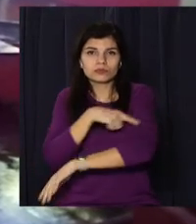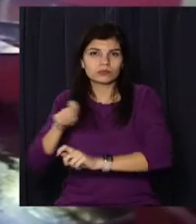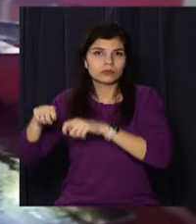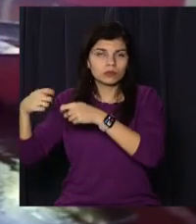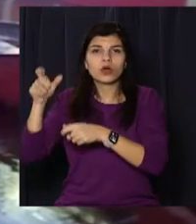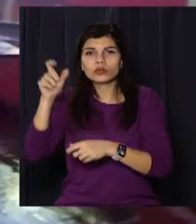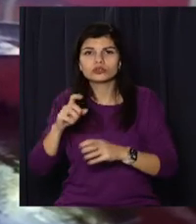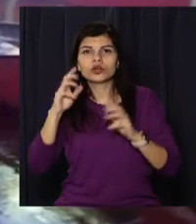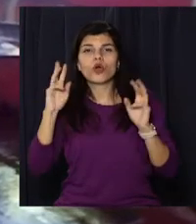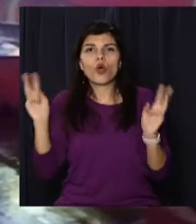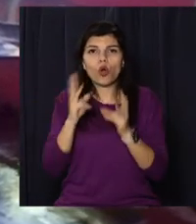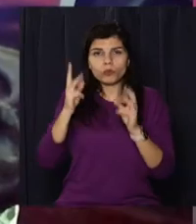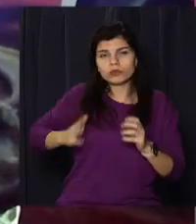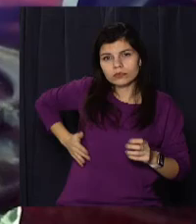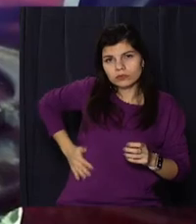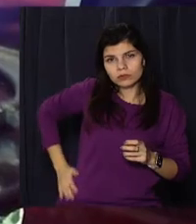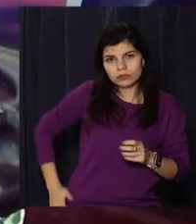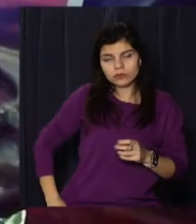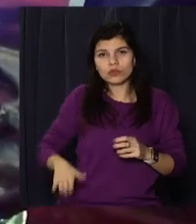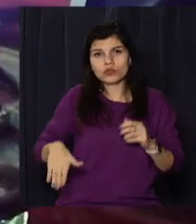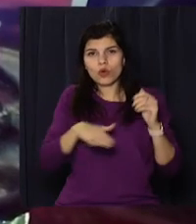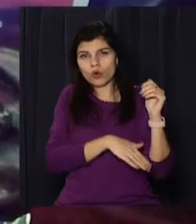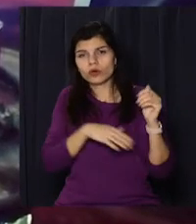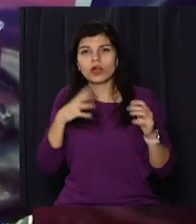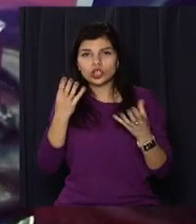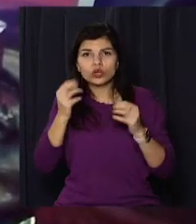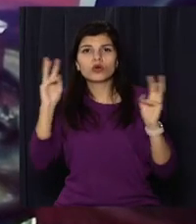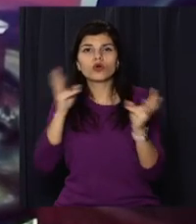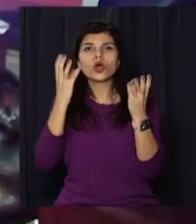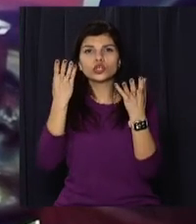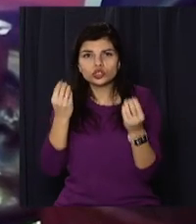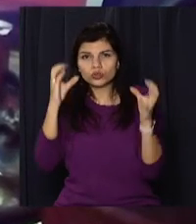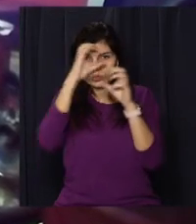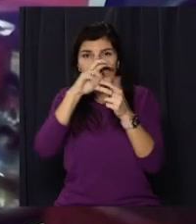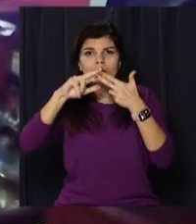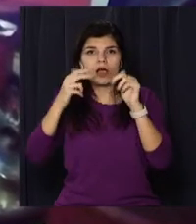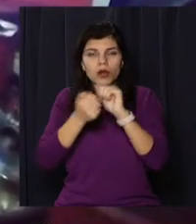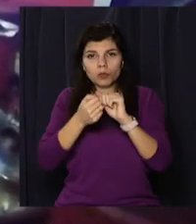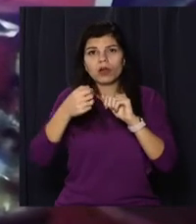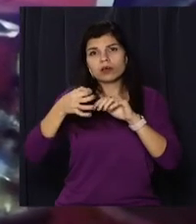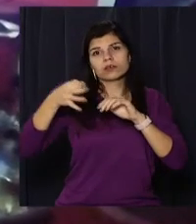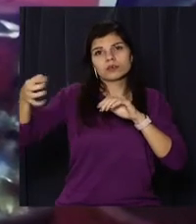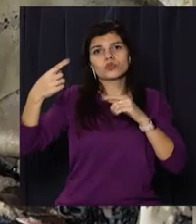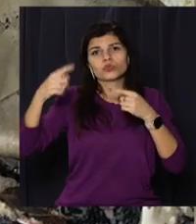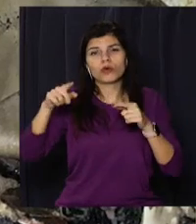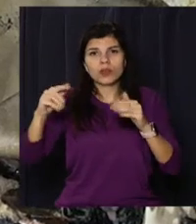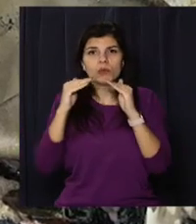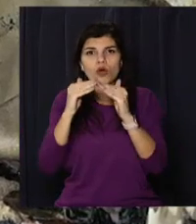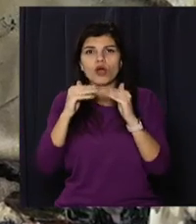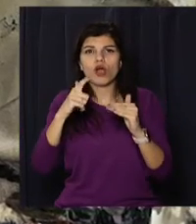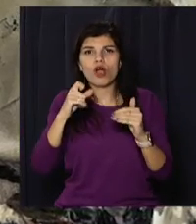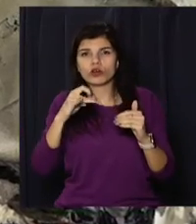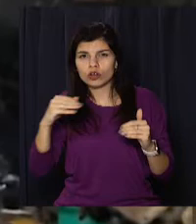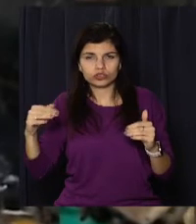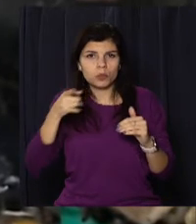постраждалого опіки стегна, гомілки та ніг. Ще одна пожежа сталася цієї ночі в Кам'янському районі. Там палав гараж. Згоріла